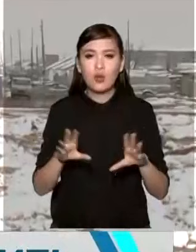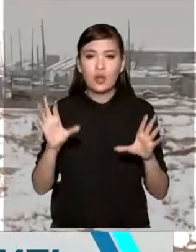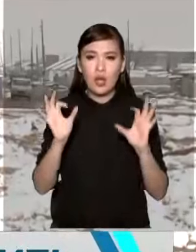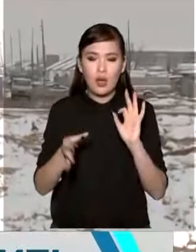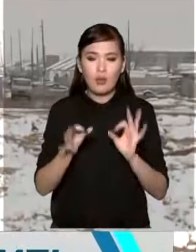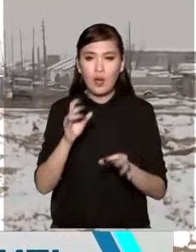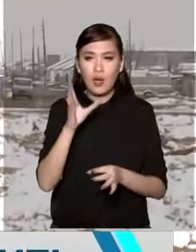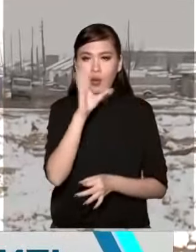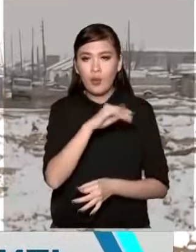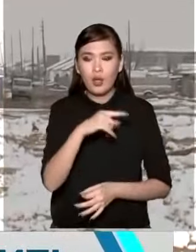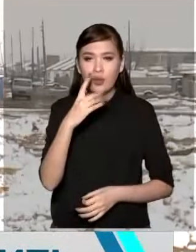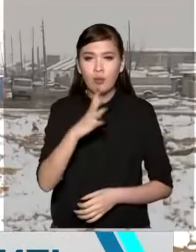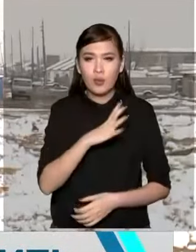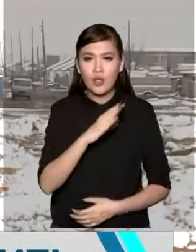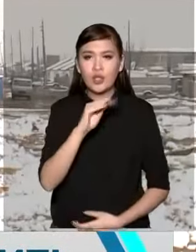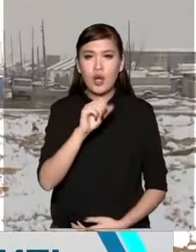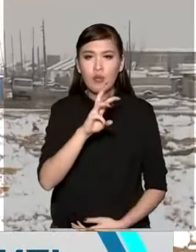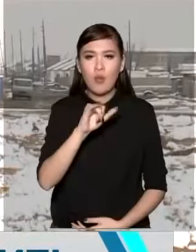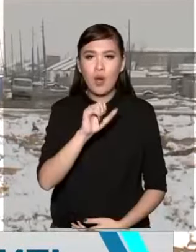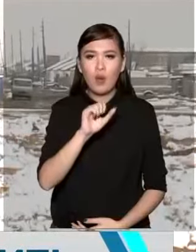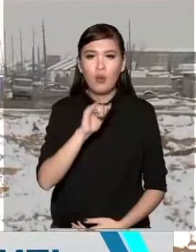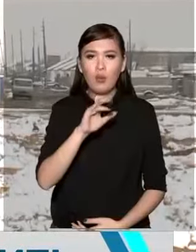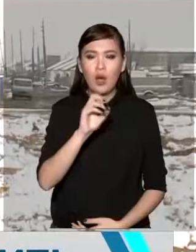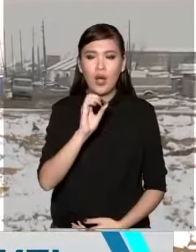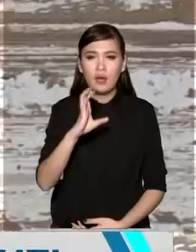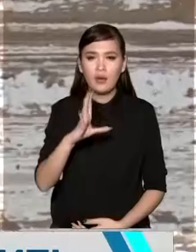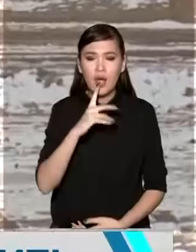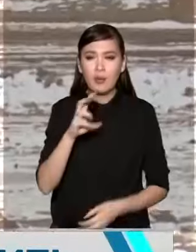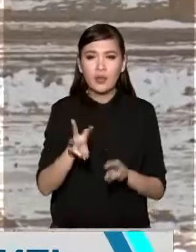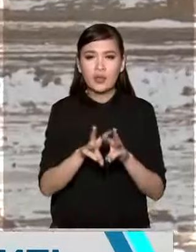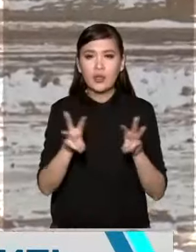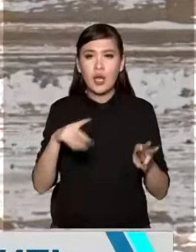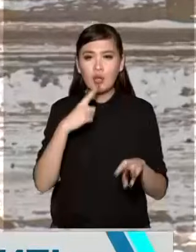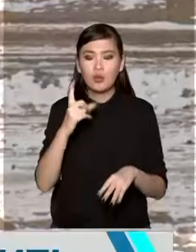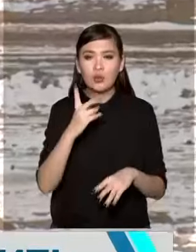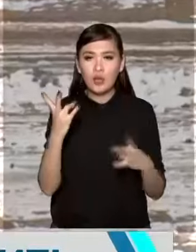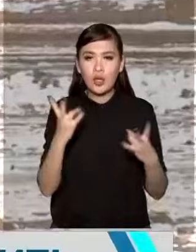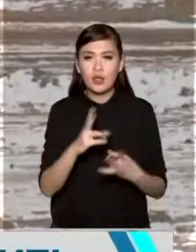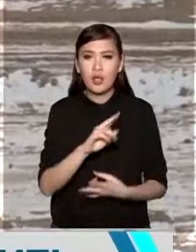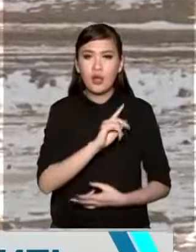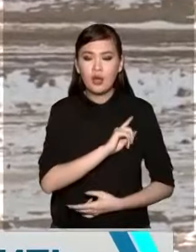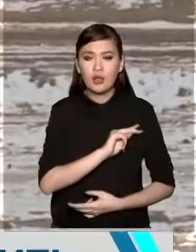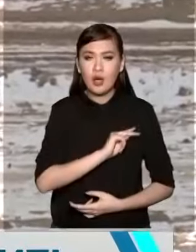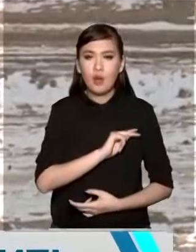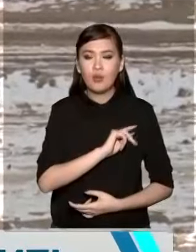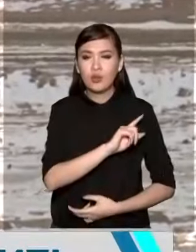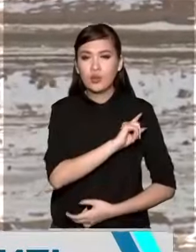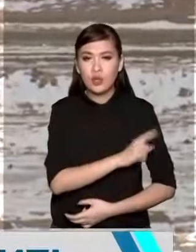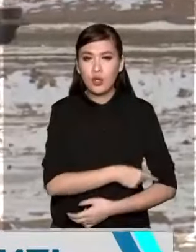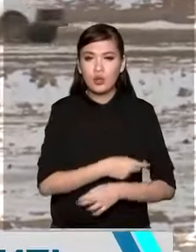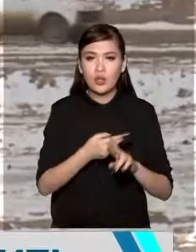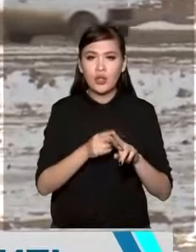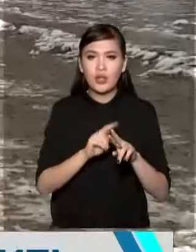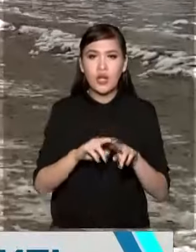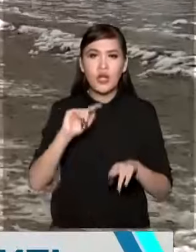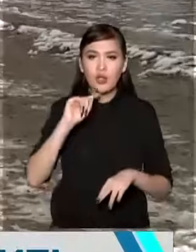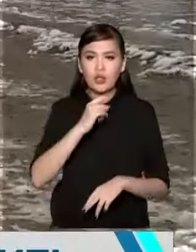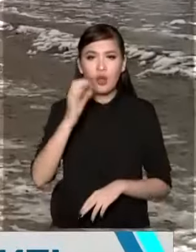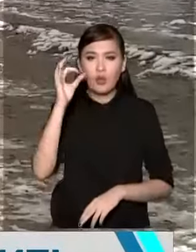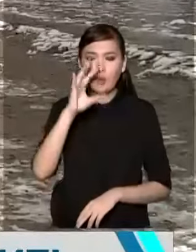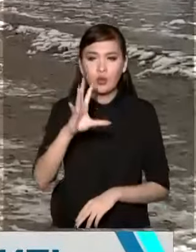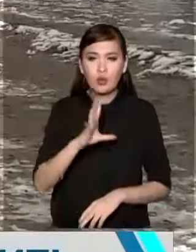отмечает глава Минфина Ерулан Жамаубаев. Министр считает, что нужно вплотную работать над снижением уровня теневой экономики,